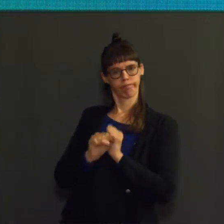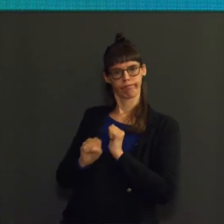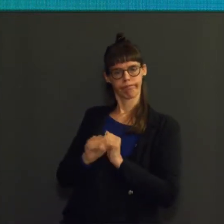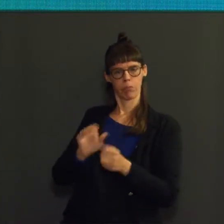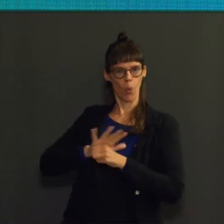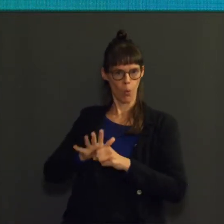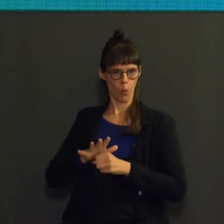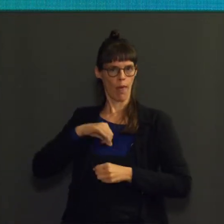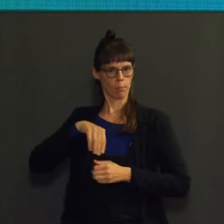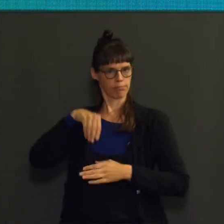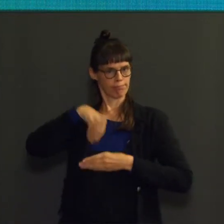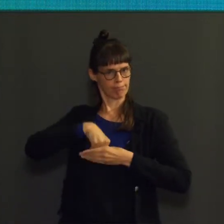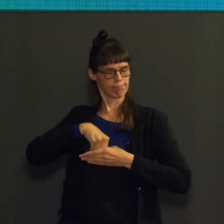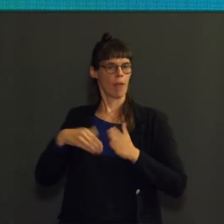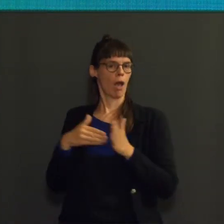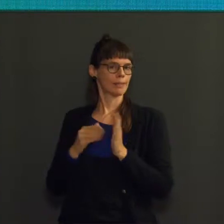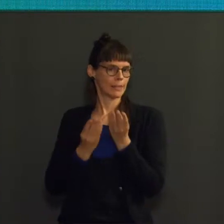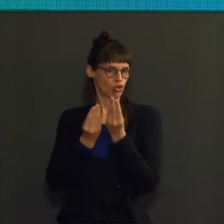het coronavirus.